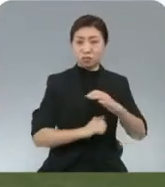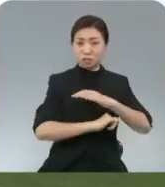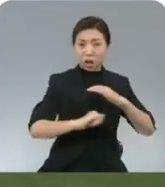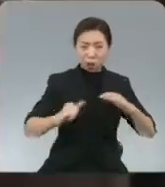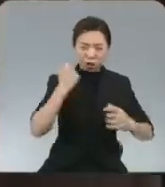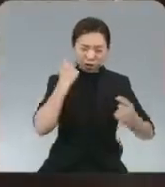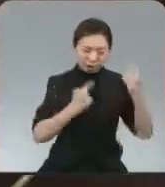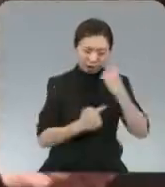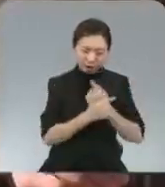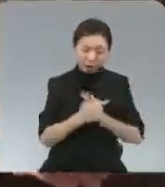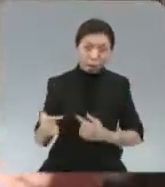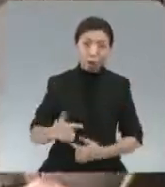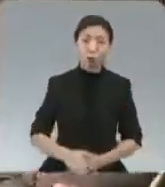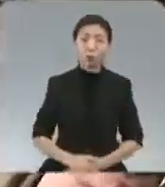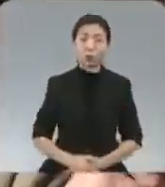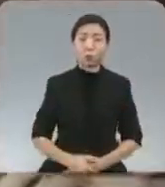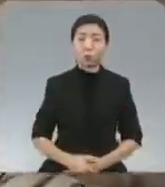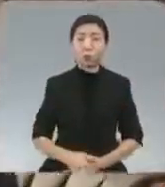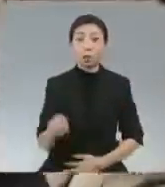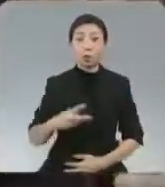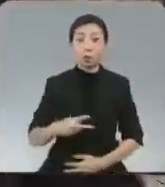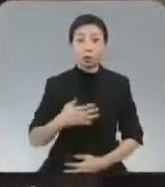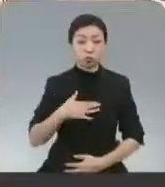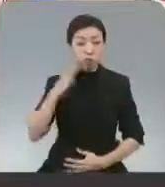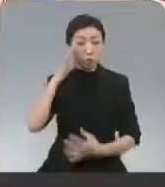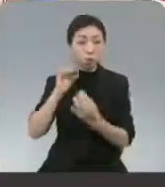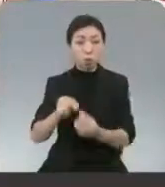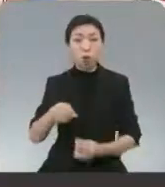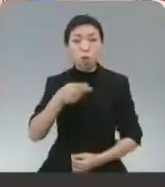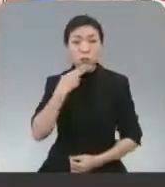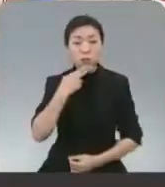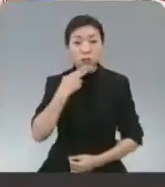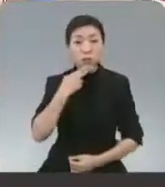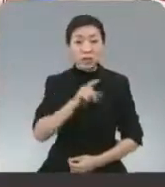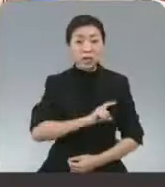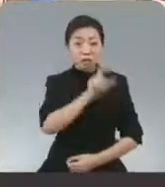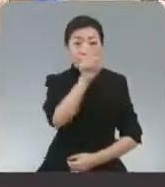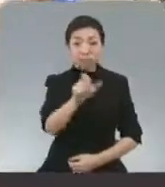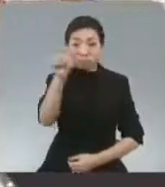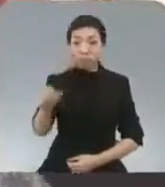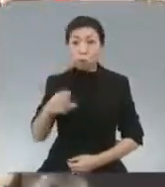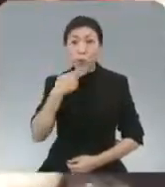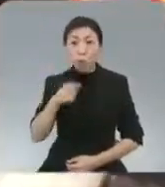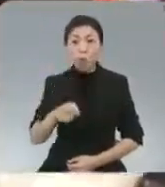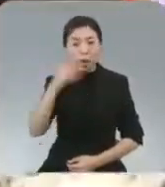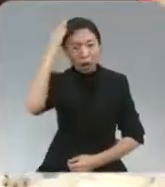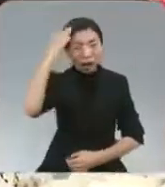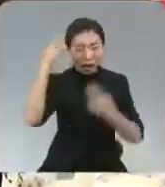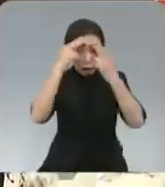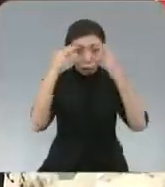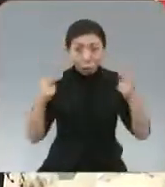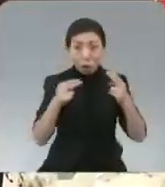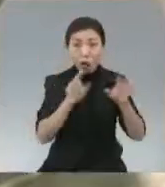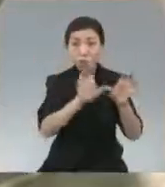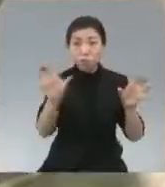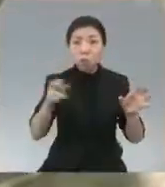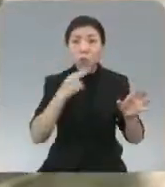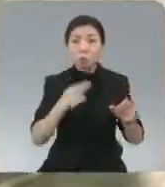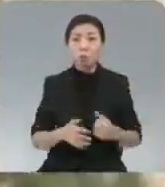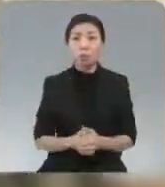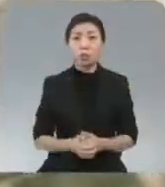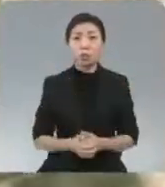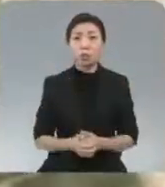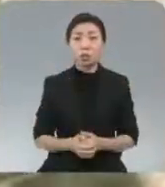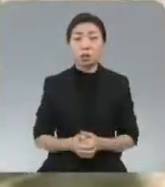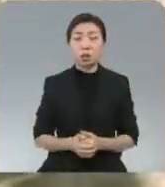và tự ý quyết định thời gian tưởng niệm cũng như việc giả vờ thể hiện lòng hảo tâm khi hỗ trợ chi phí và thủ tục tang lễ để an ủi những